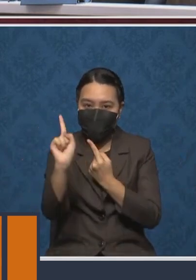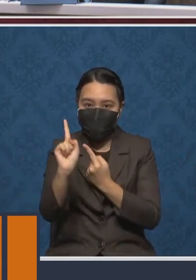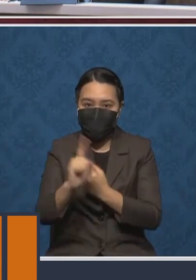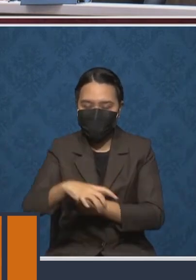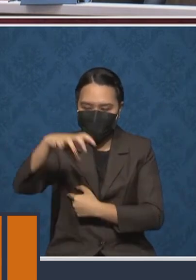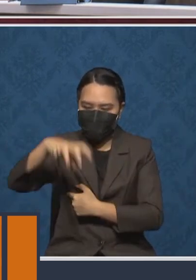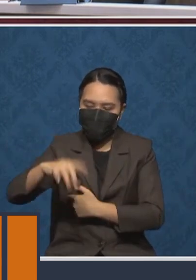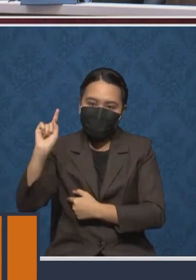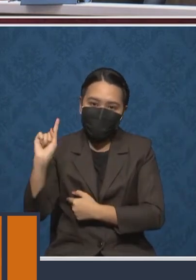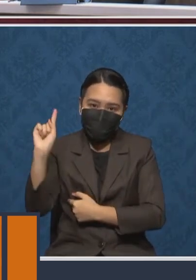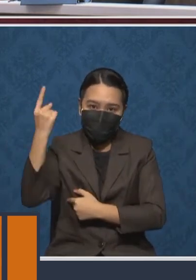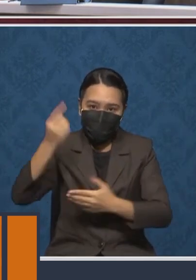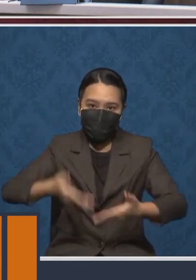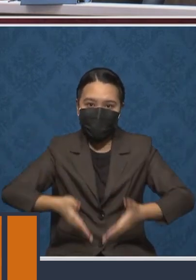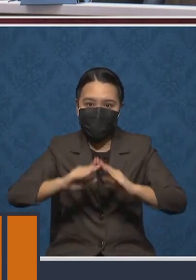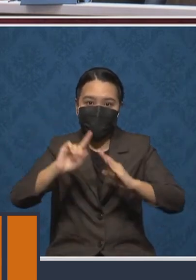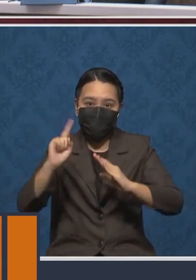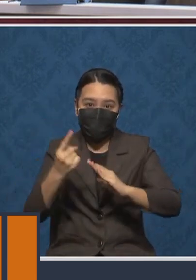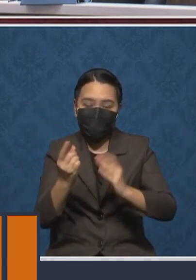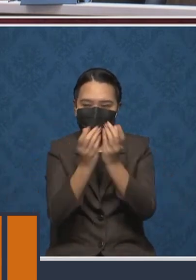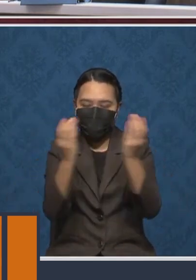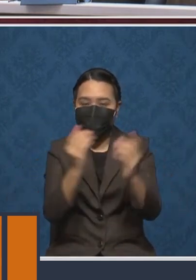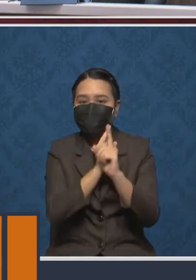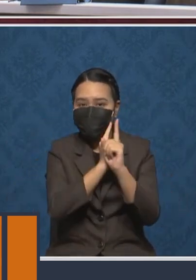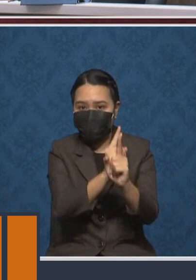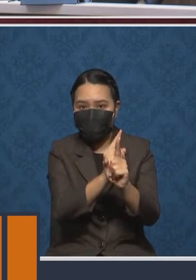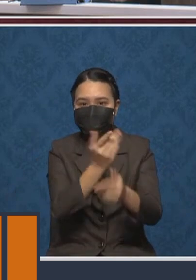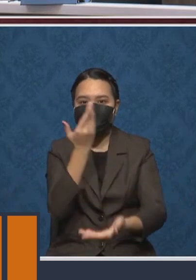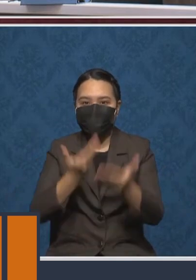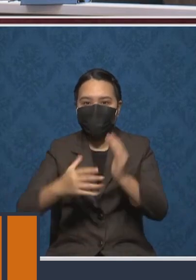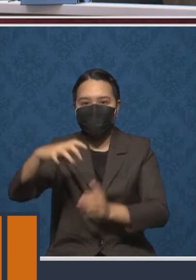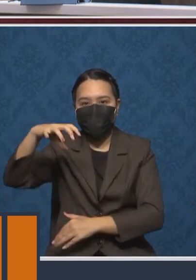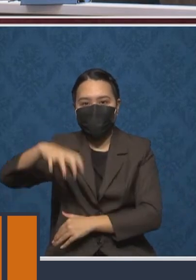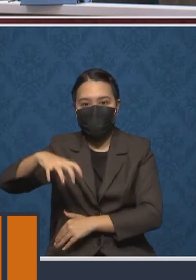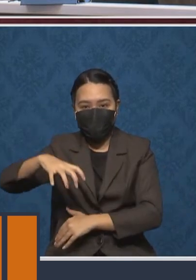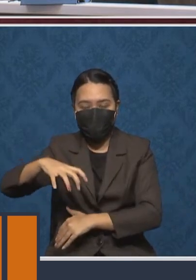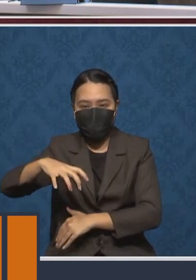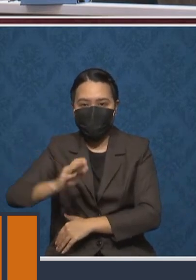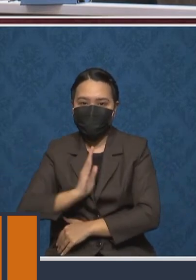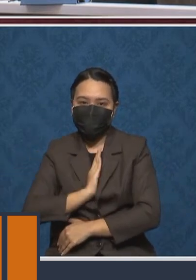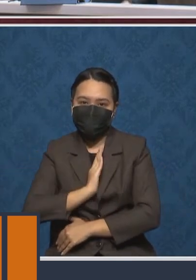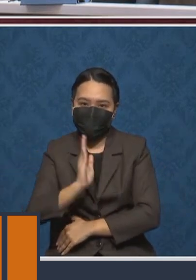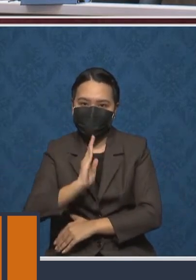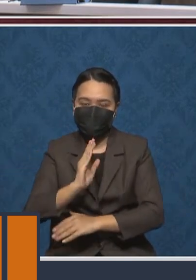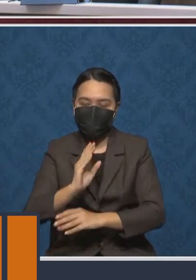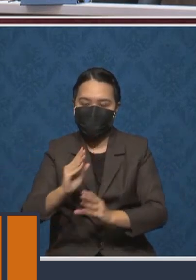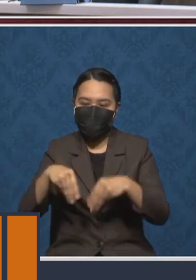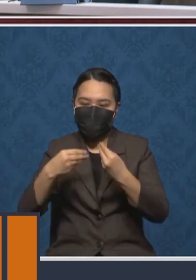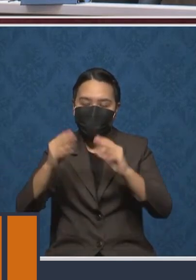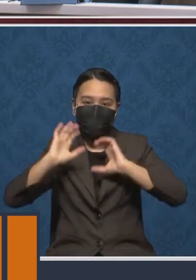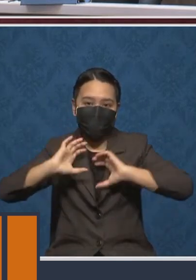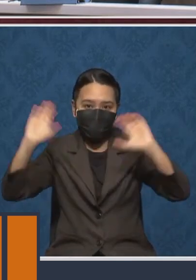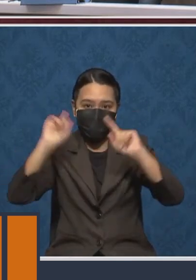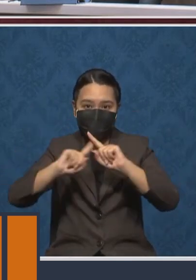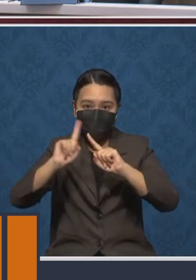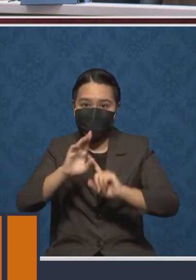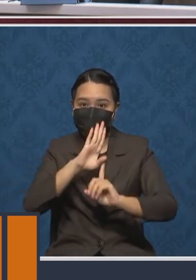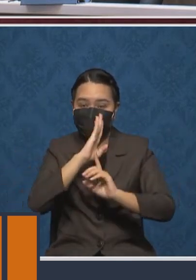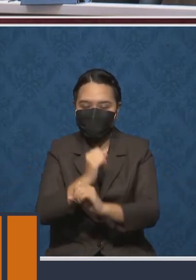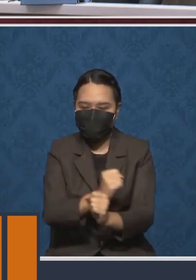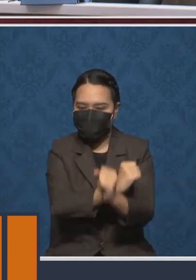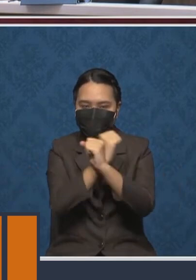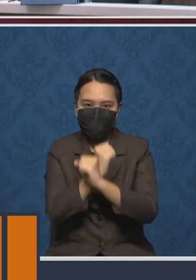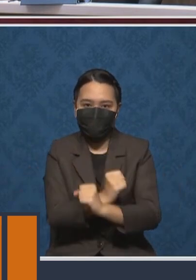รใหม่ที่เกิดขึ้นตามรัฐธรรมนูญหรือองค์กรที่ให้ความเป็นธรรมแก่รัฐถ้าไม่ปกป้องคุ้มครองอย่าง